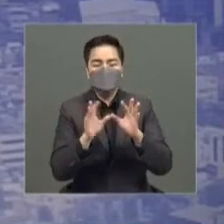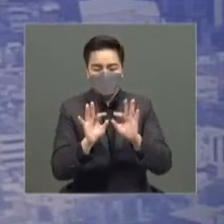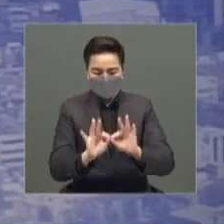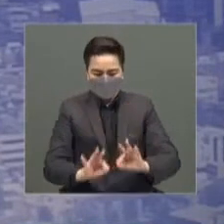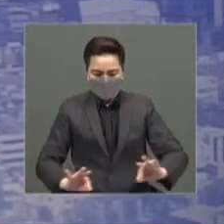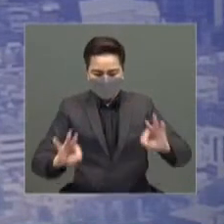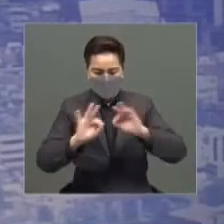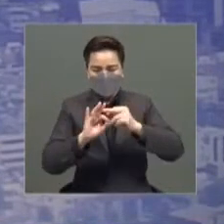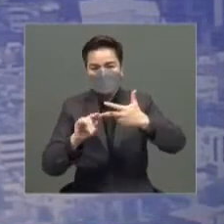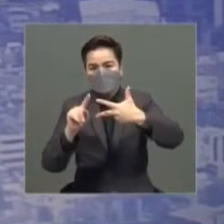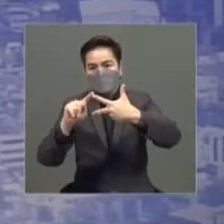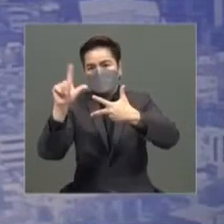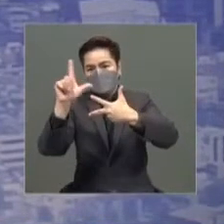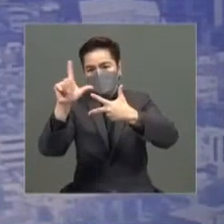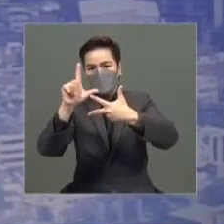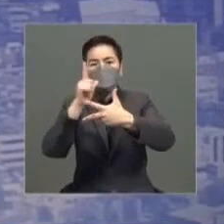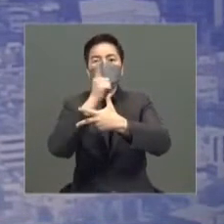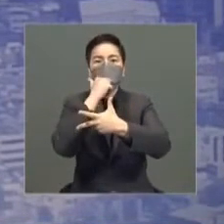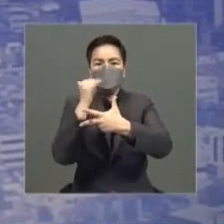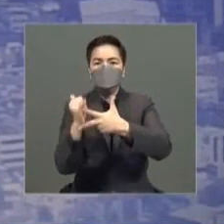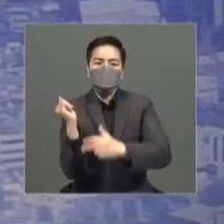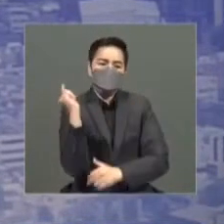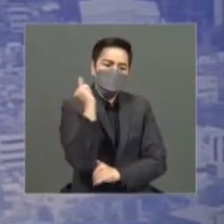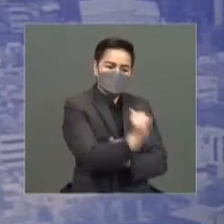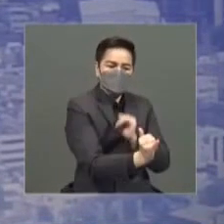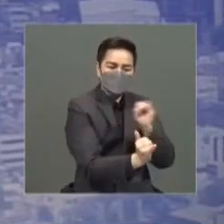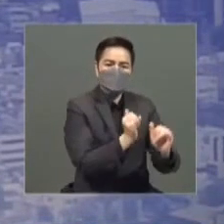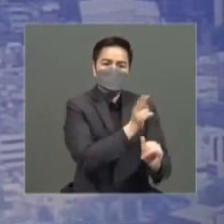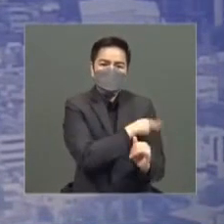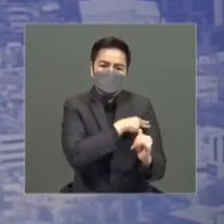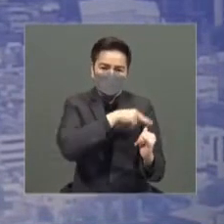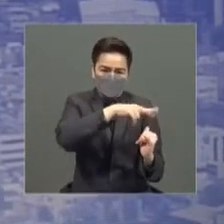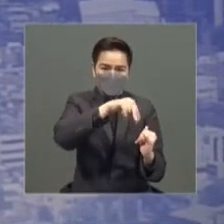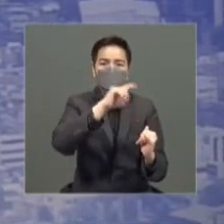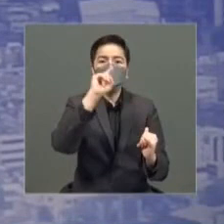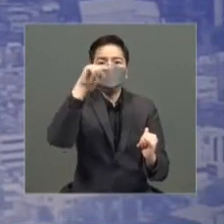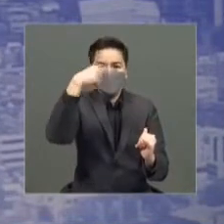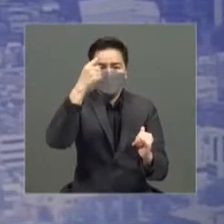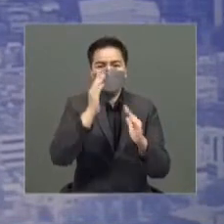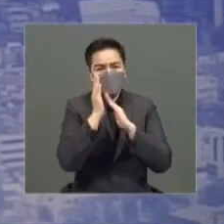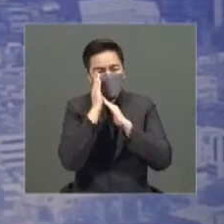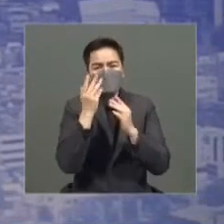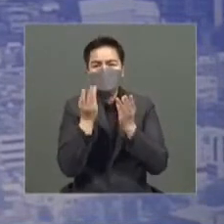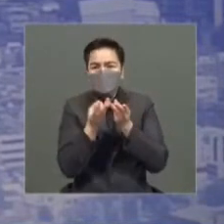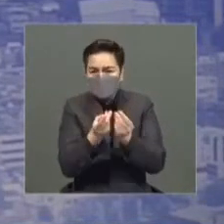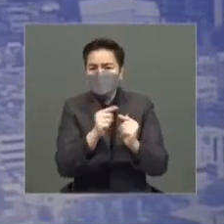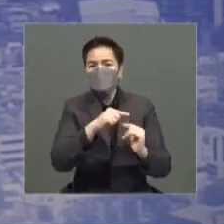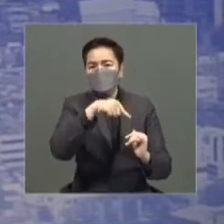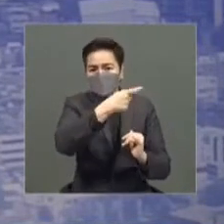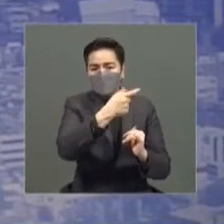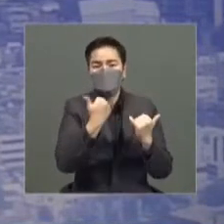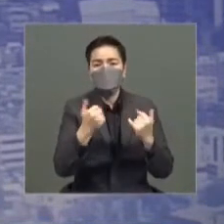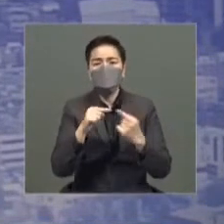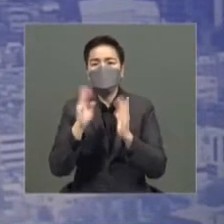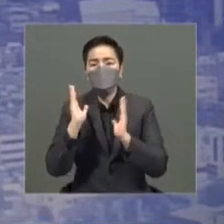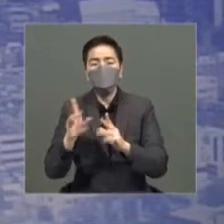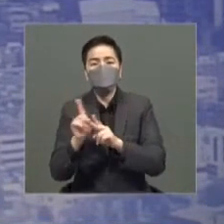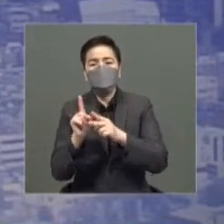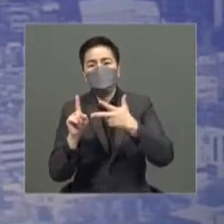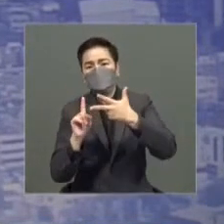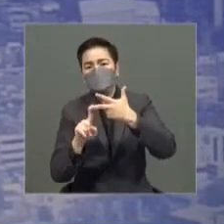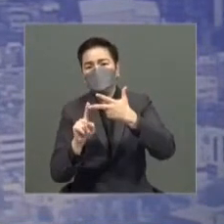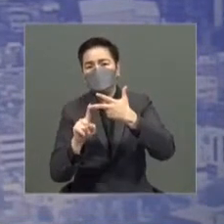ำคัญกับผู้ป่วยสีเหลืองสีแดงเข้าโรงพยาบาลที่ได้รับการดูแลเตียงทันทีนะคะในส่วนของผู้